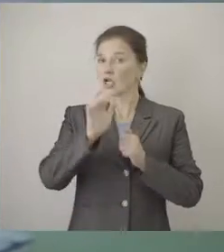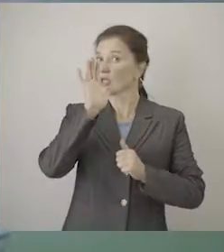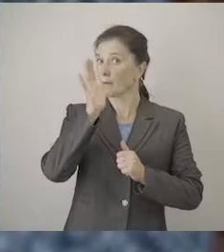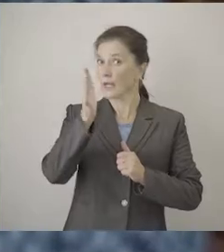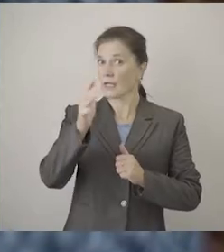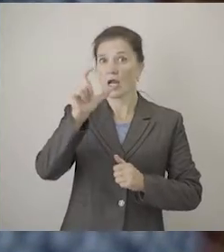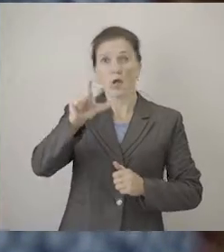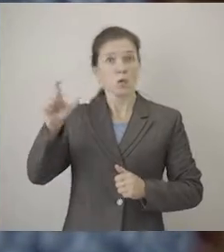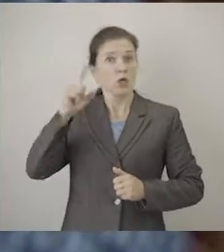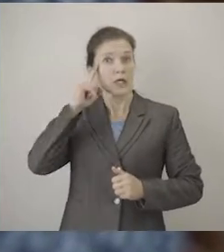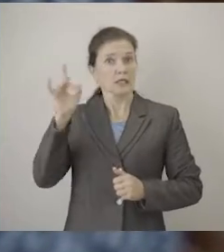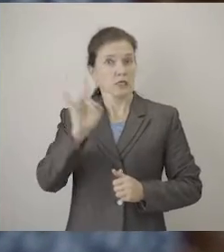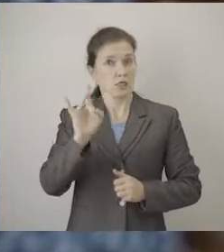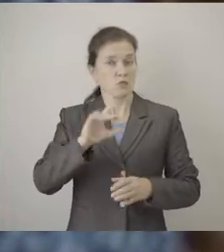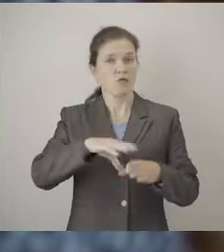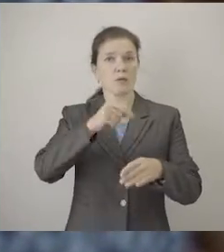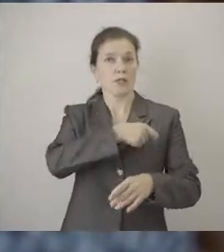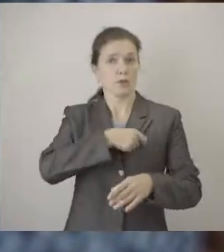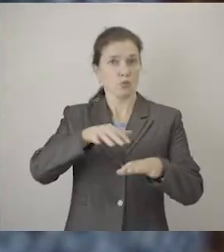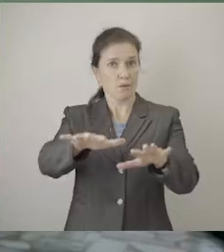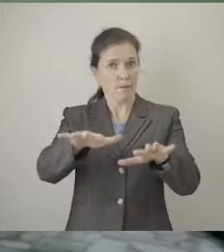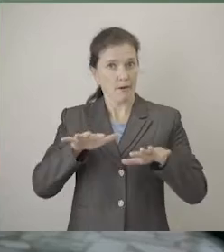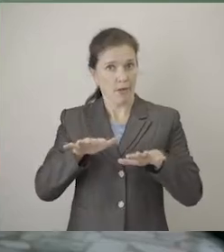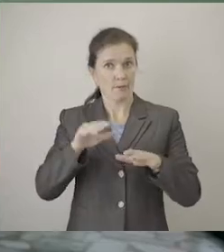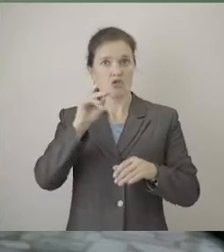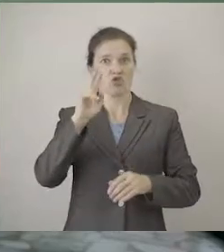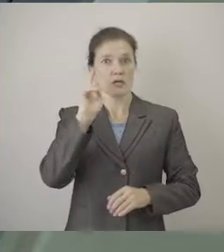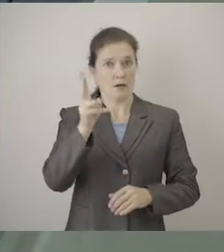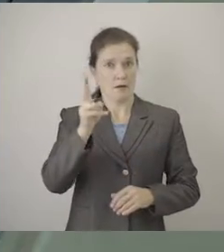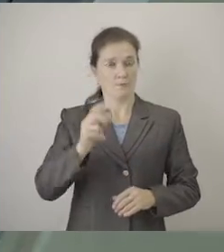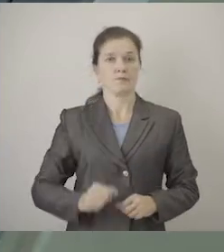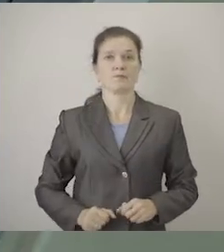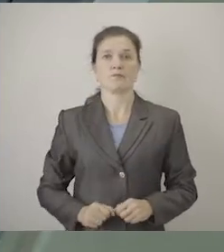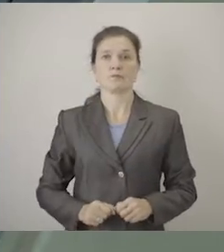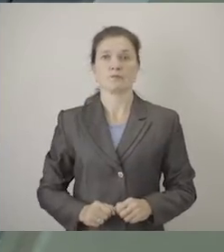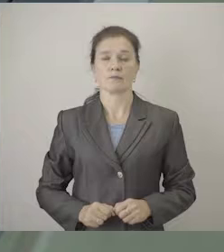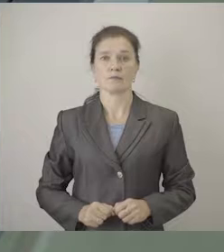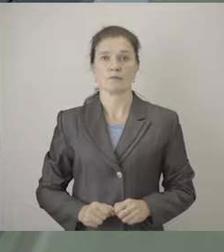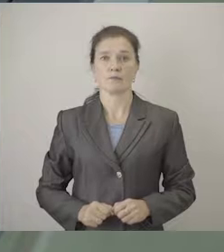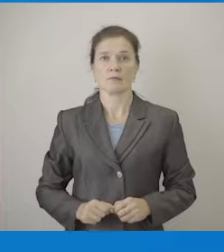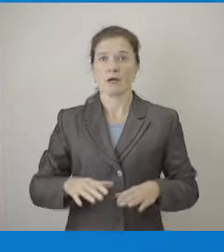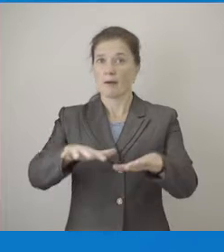Каждые 5 лет граждане Кыргызстана выбирают депутатов парламента Жогорку Кенеш.